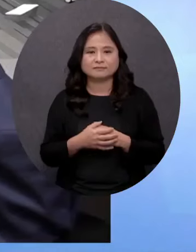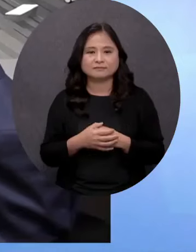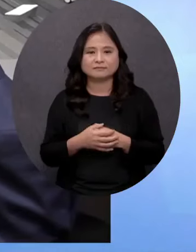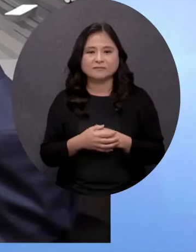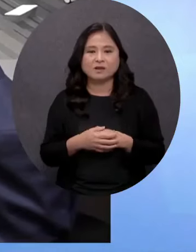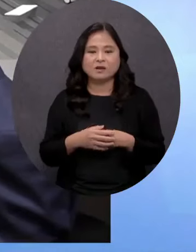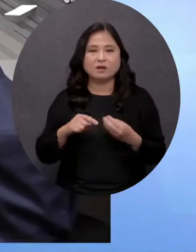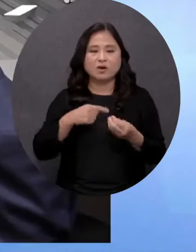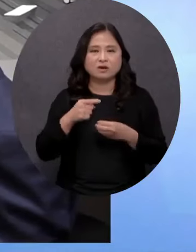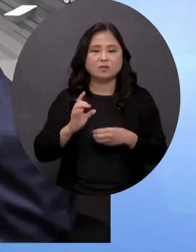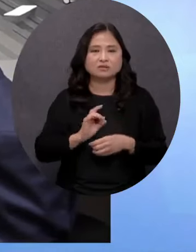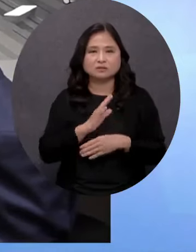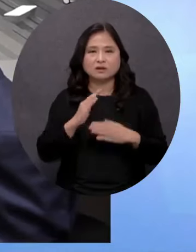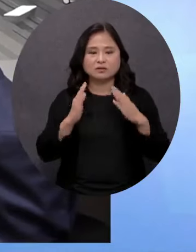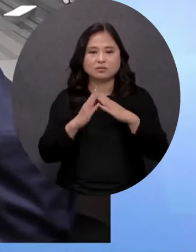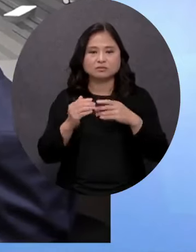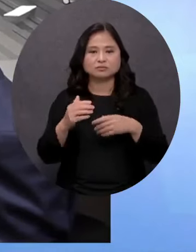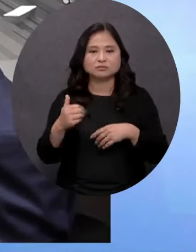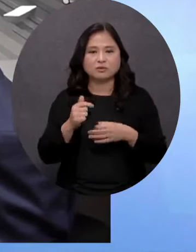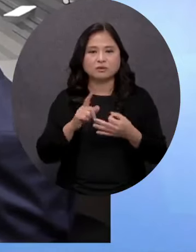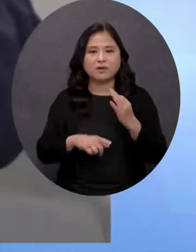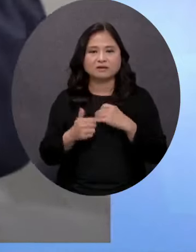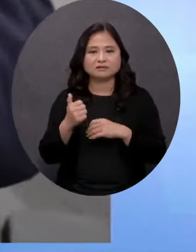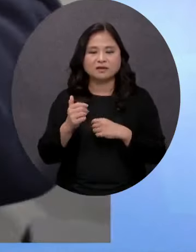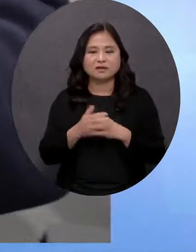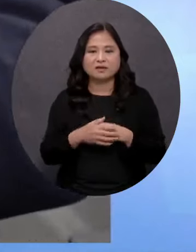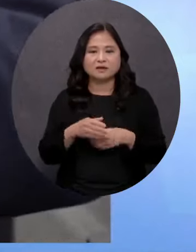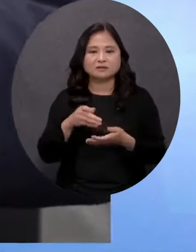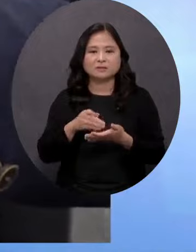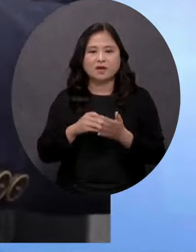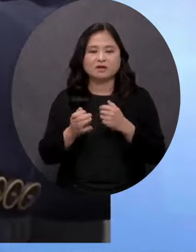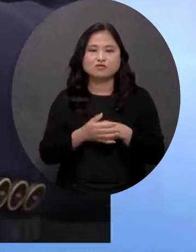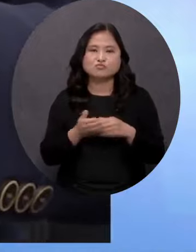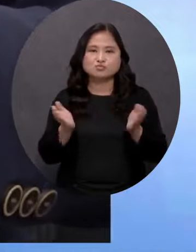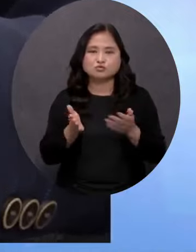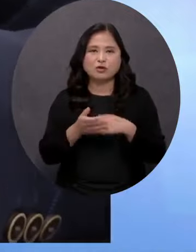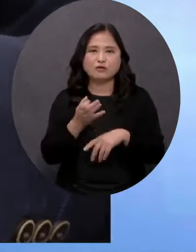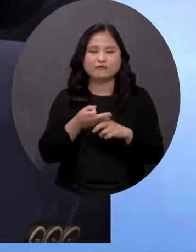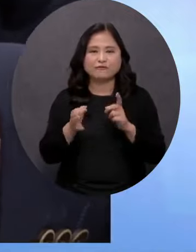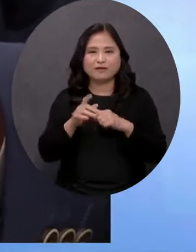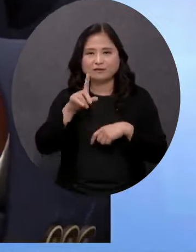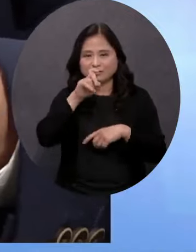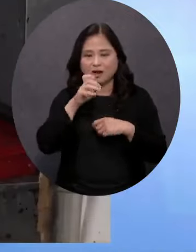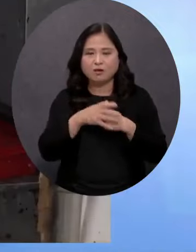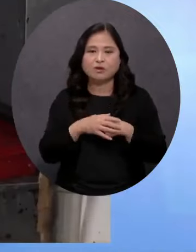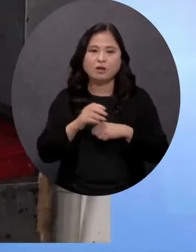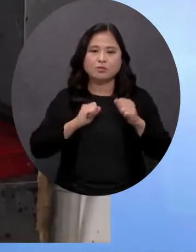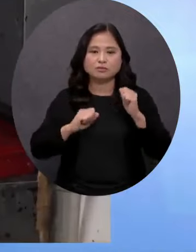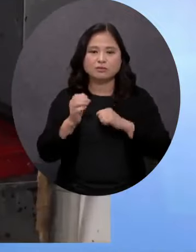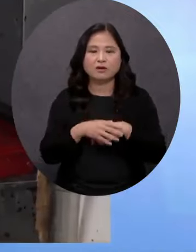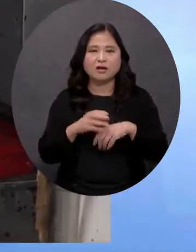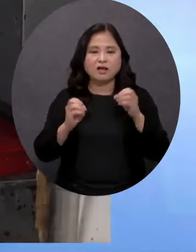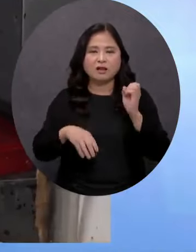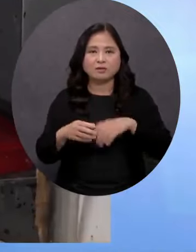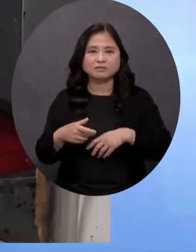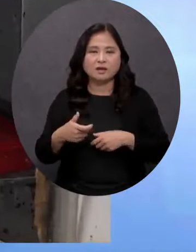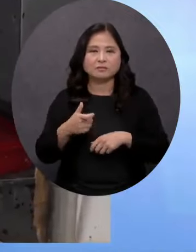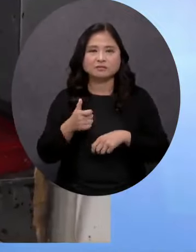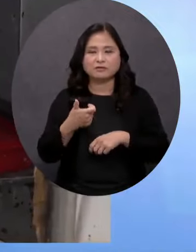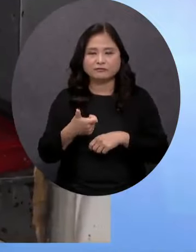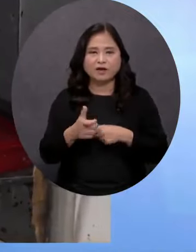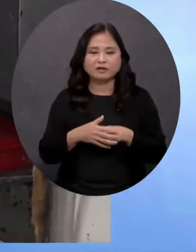环境及生态局局长谢展环出席一个推广使用非塑胶餐具活动，他说垃圾收费先行